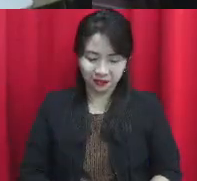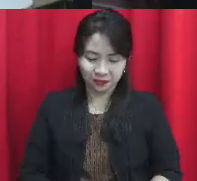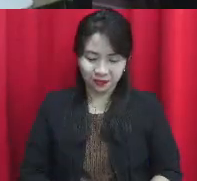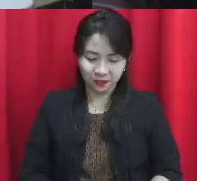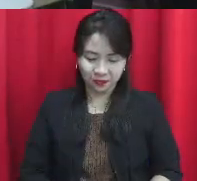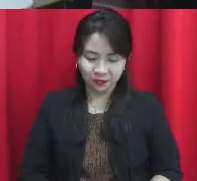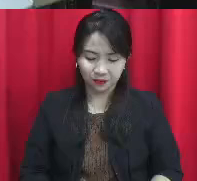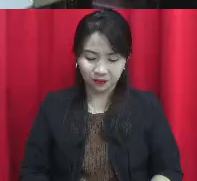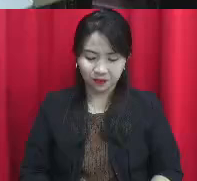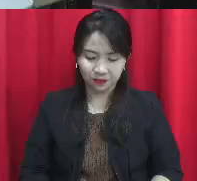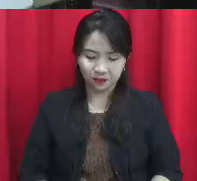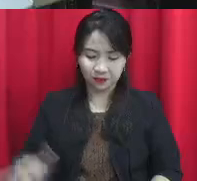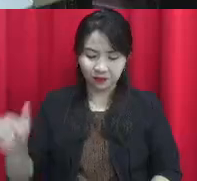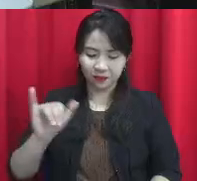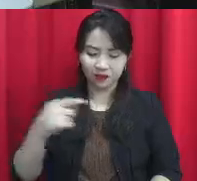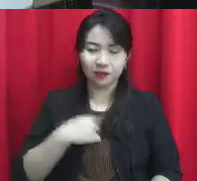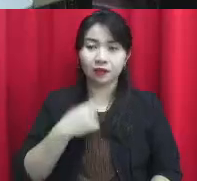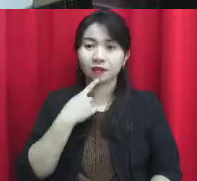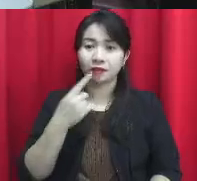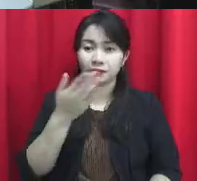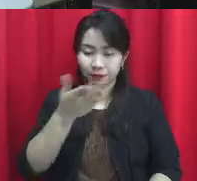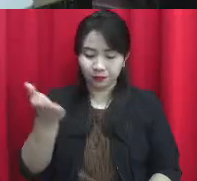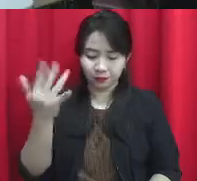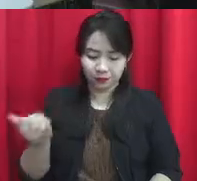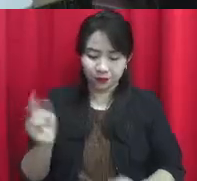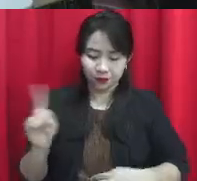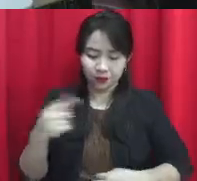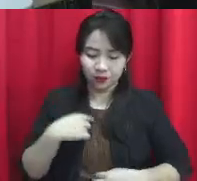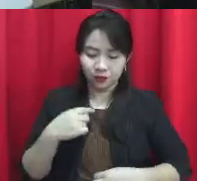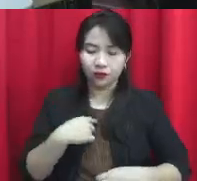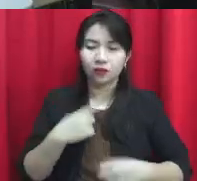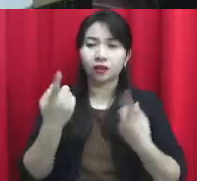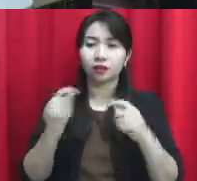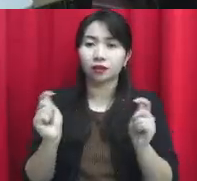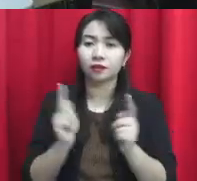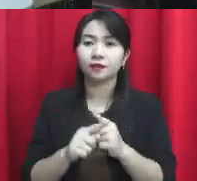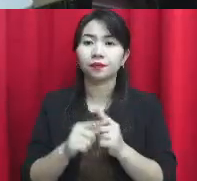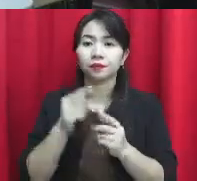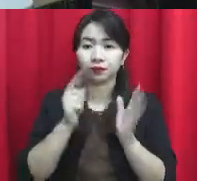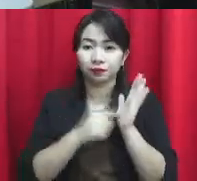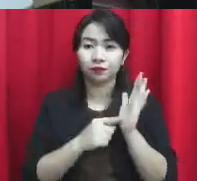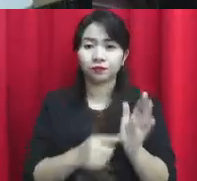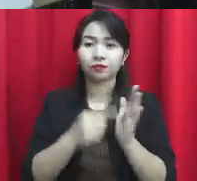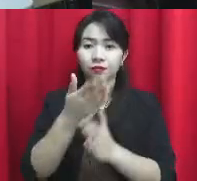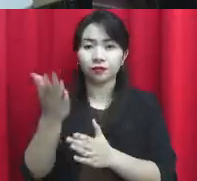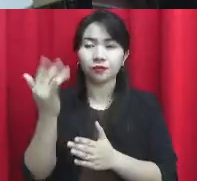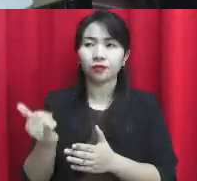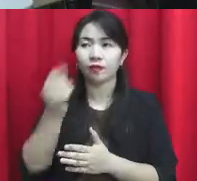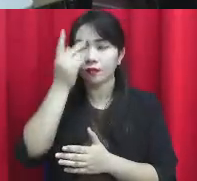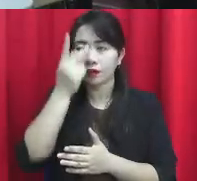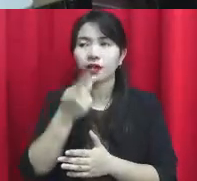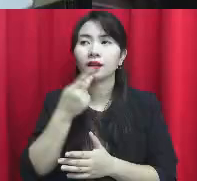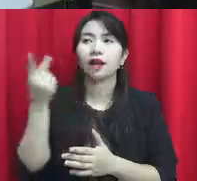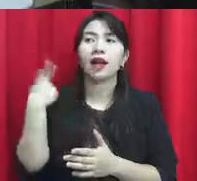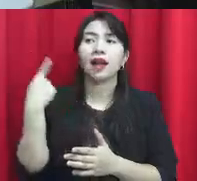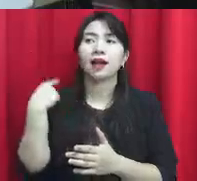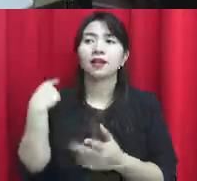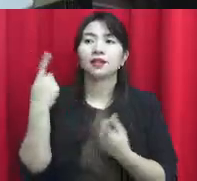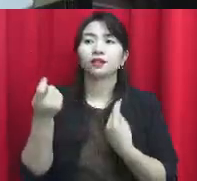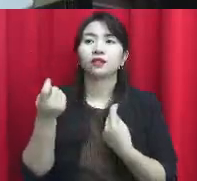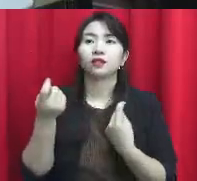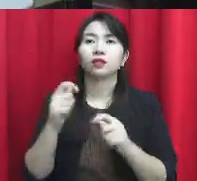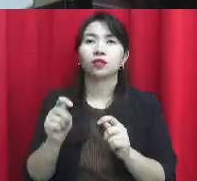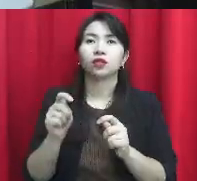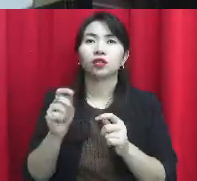katulad ng sinasabi ko what I'm simply trying to show you is ito I'm seeing parents here who are in total support sa naging decisyon ng